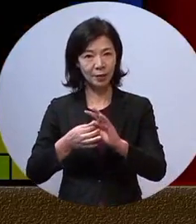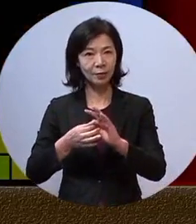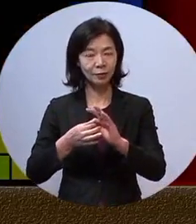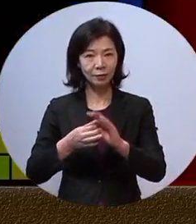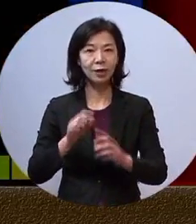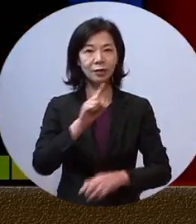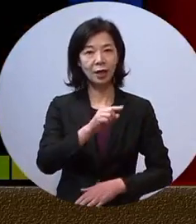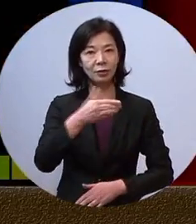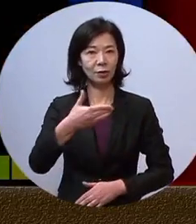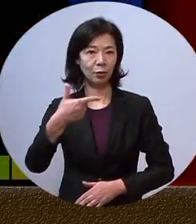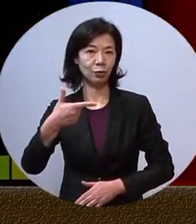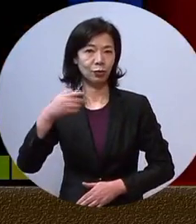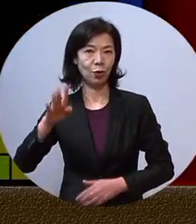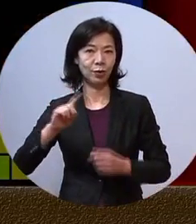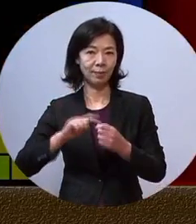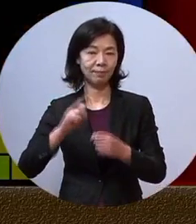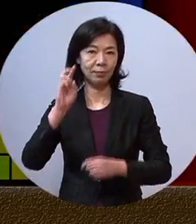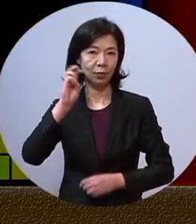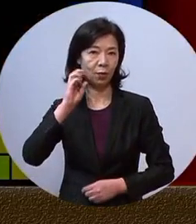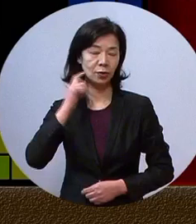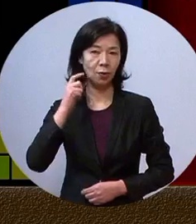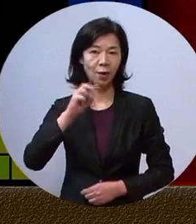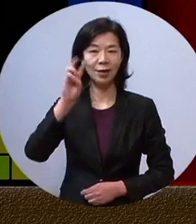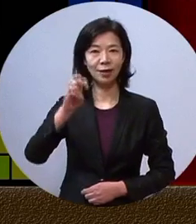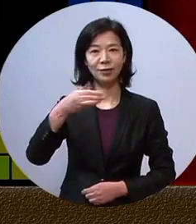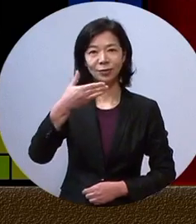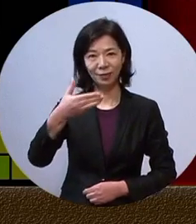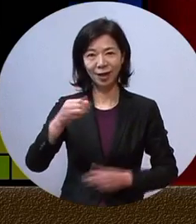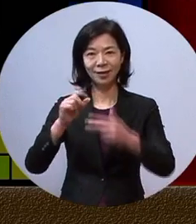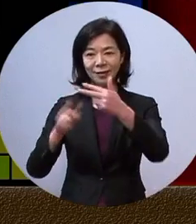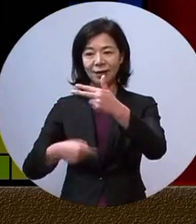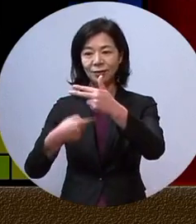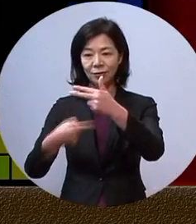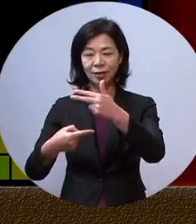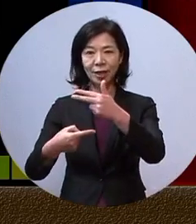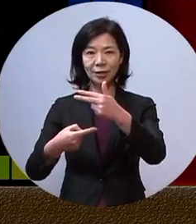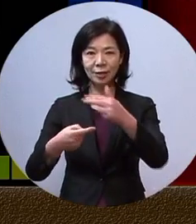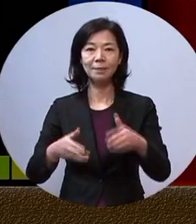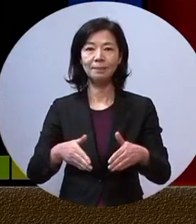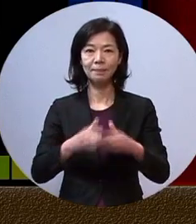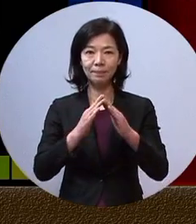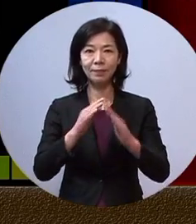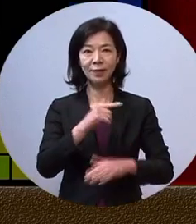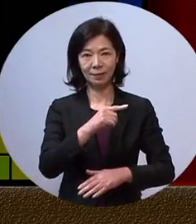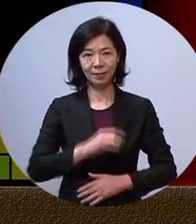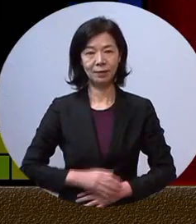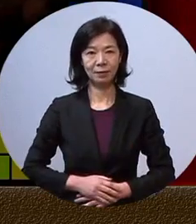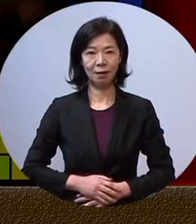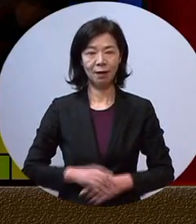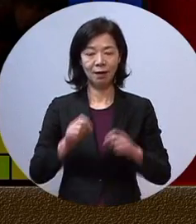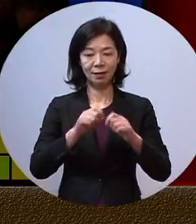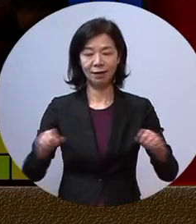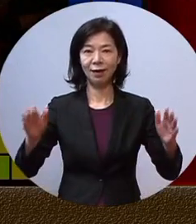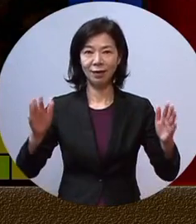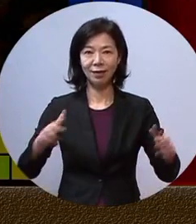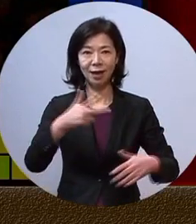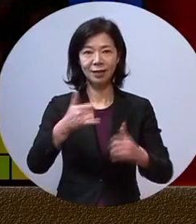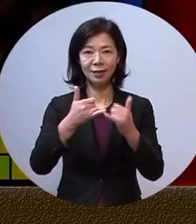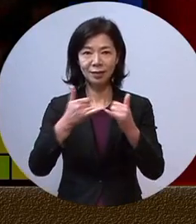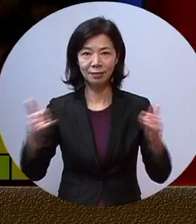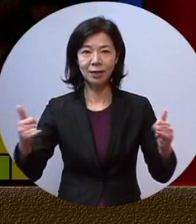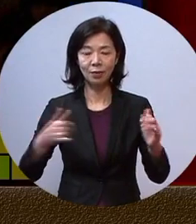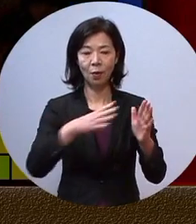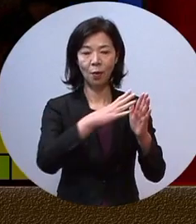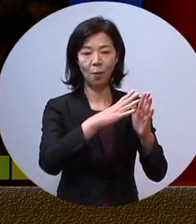1964年昭和39年の7月1日に制定、長きにわたり市民一人一人